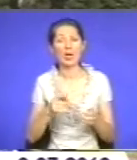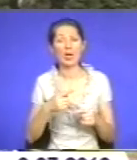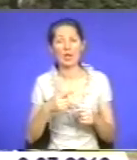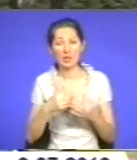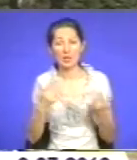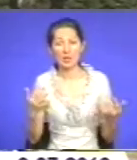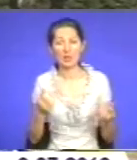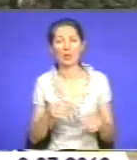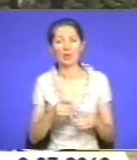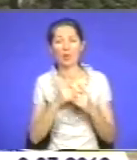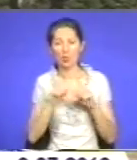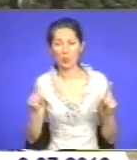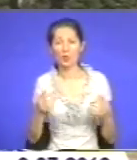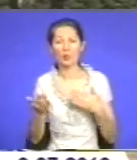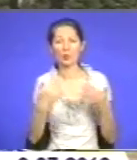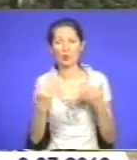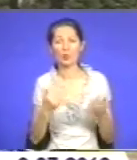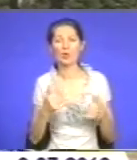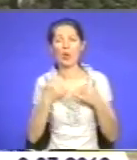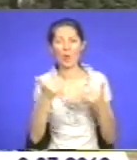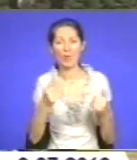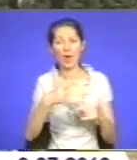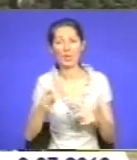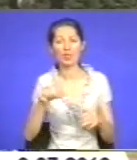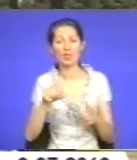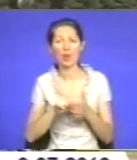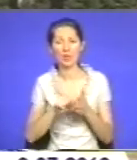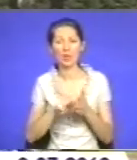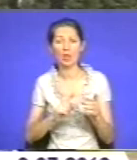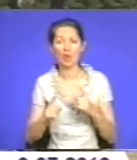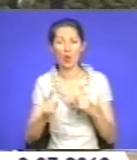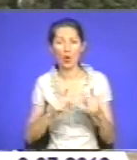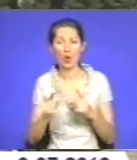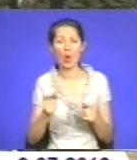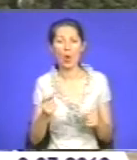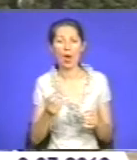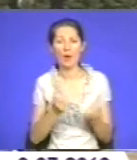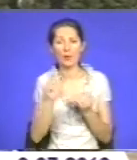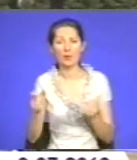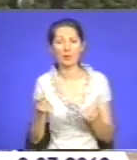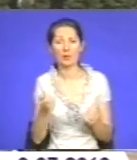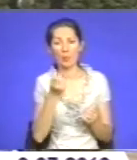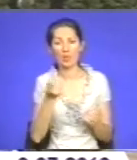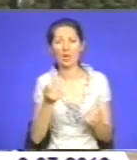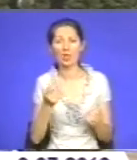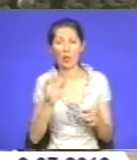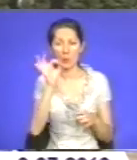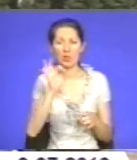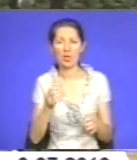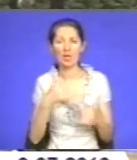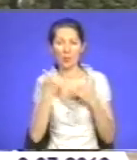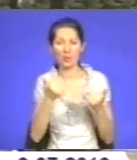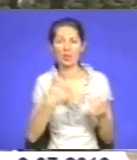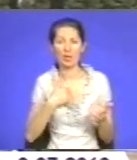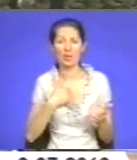учасників руху, автомобілістів. Ну, малий відсоток, скажімо, поважають нас, досить малий.